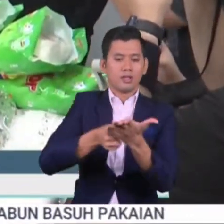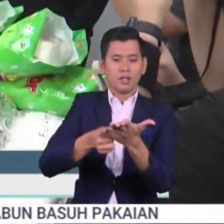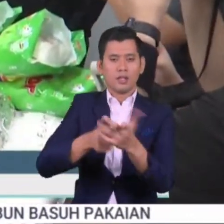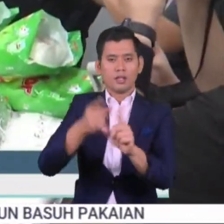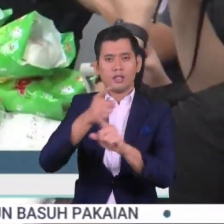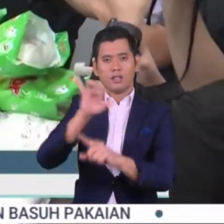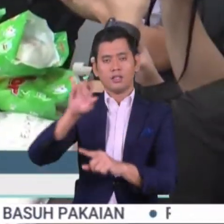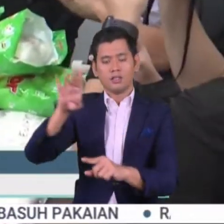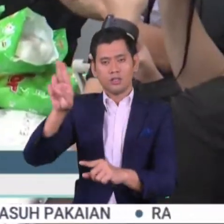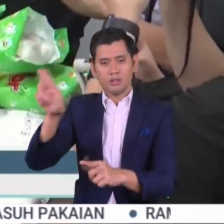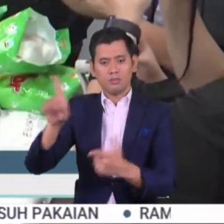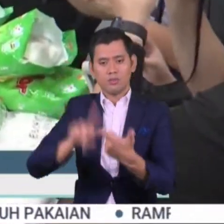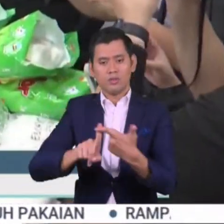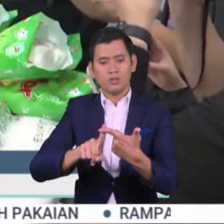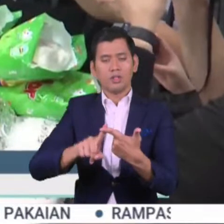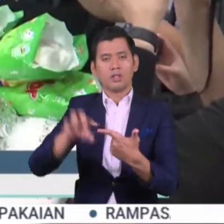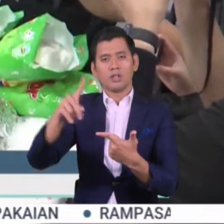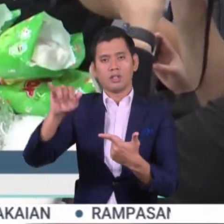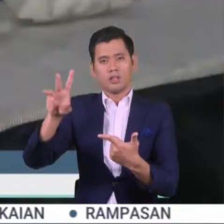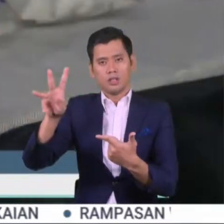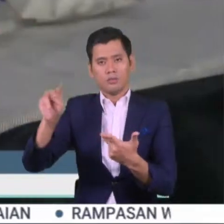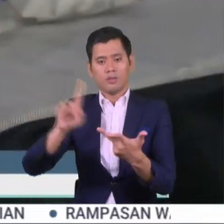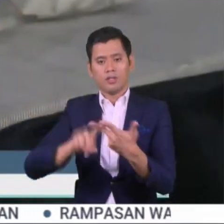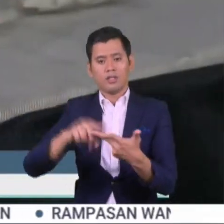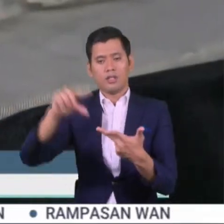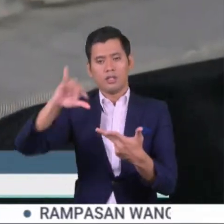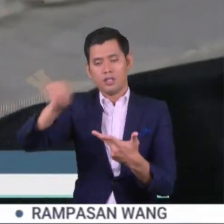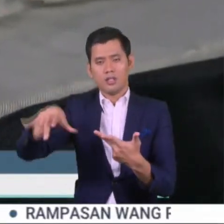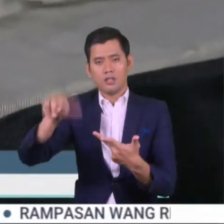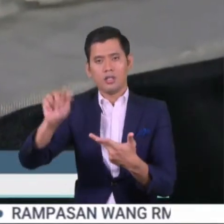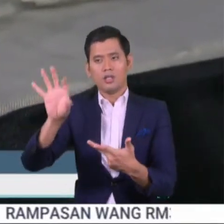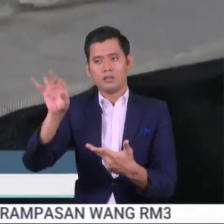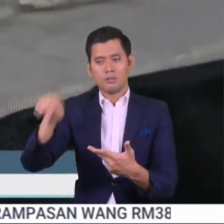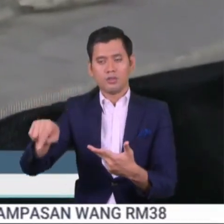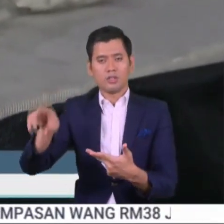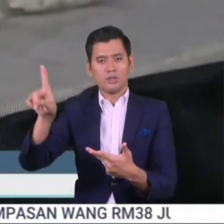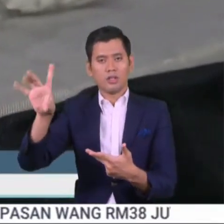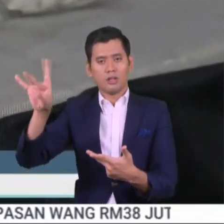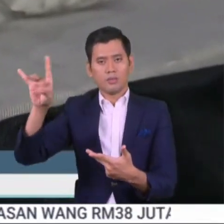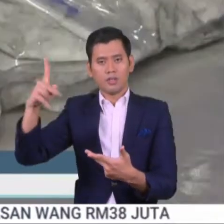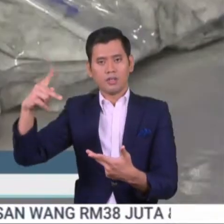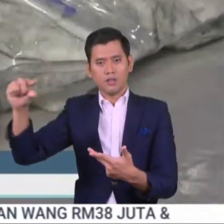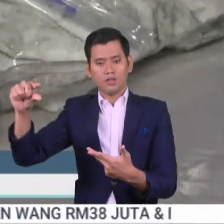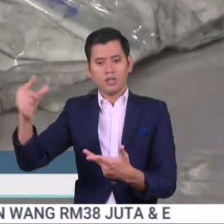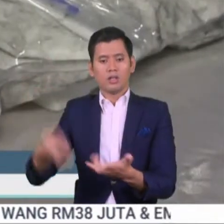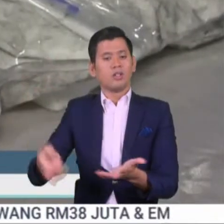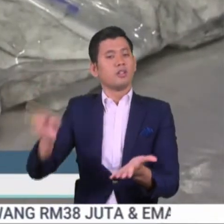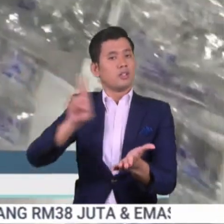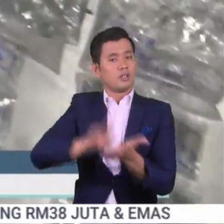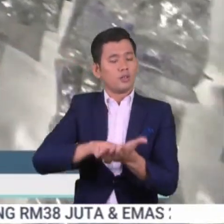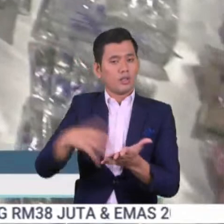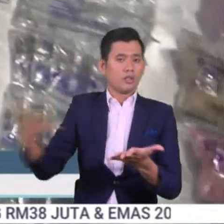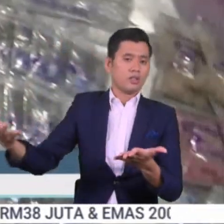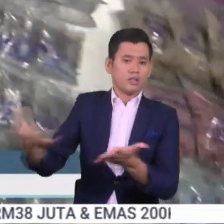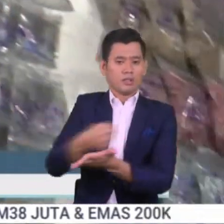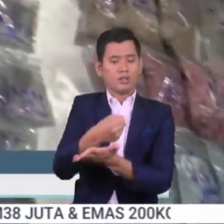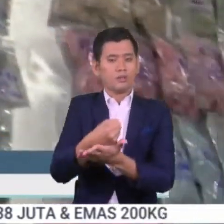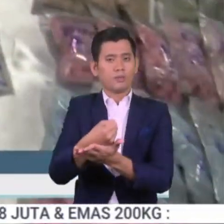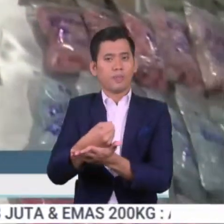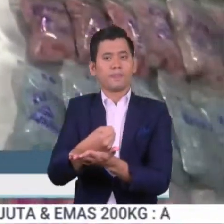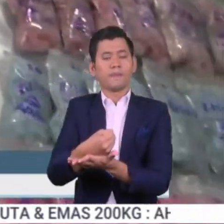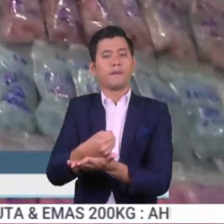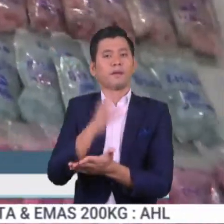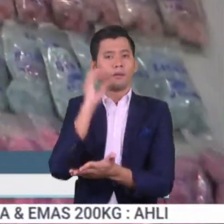syabu, ketamin 10 kilogram dan ganja 9.18 kilogram. Turut direkodkan rampasan ketum